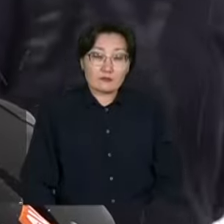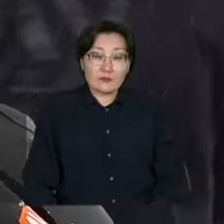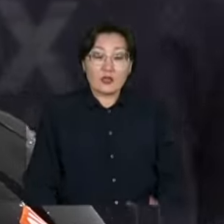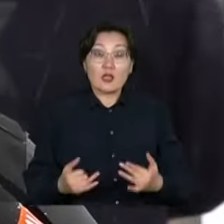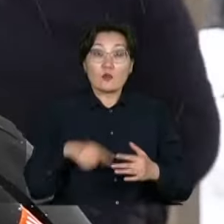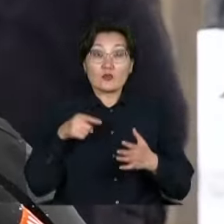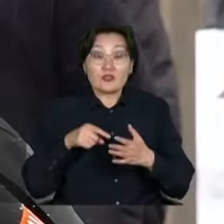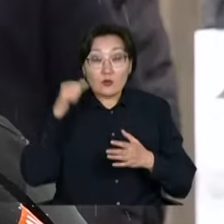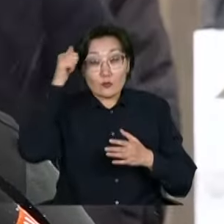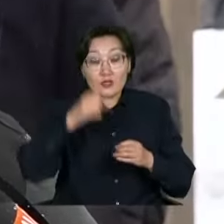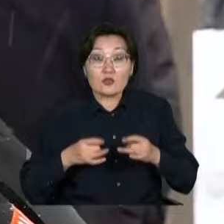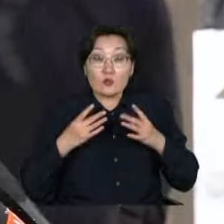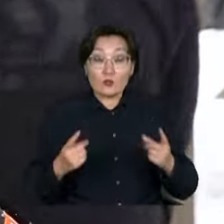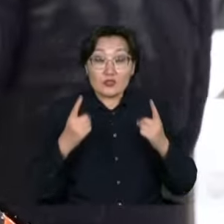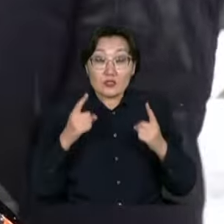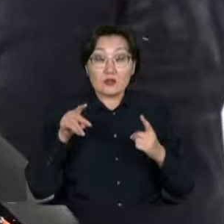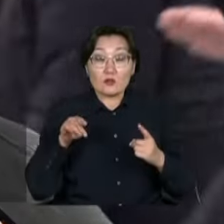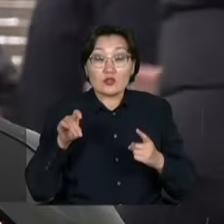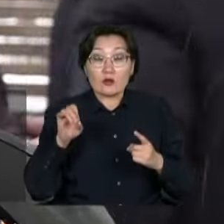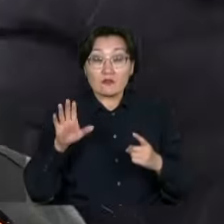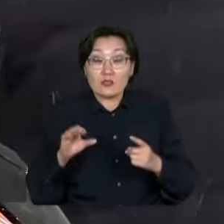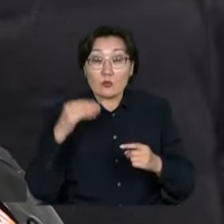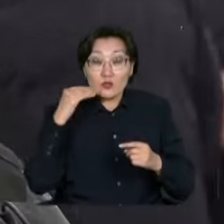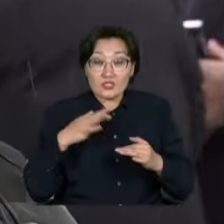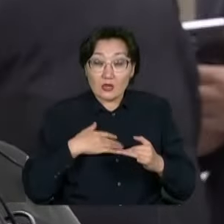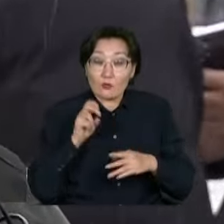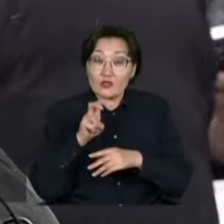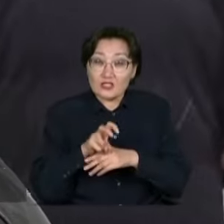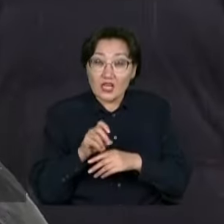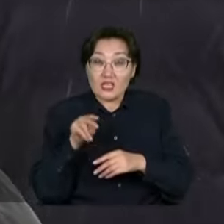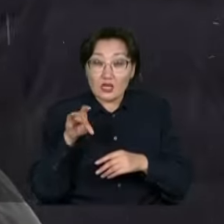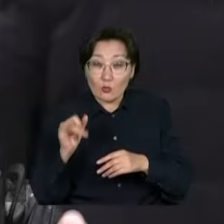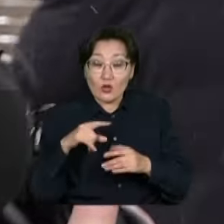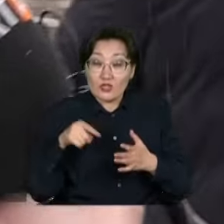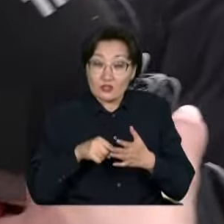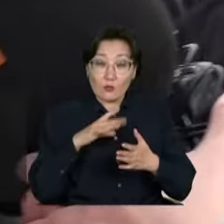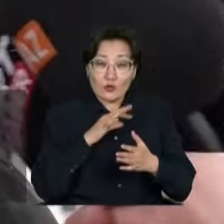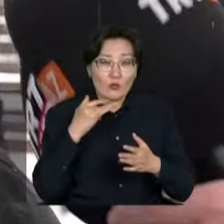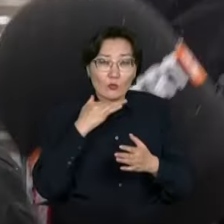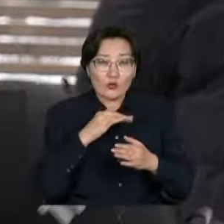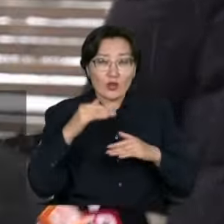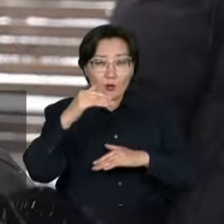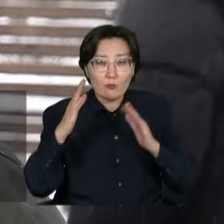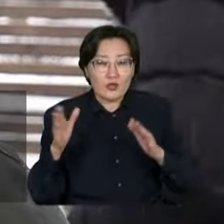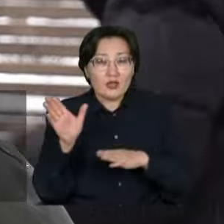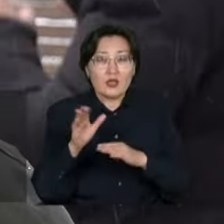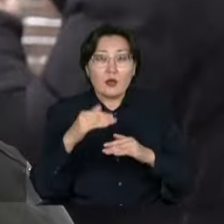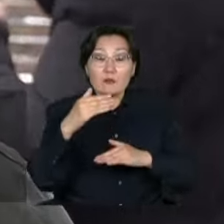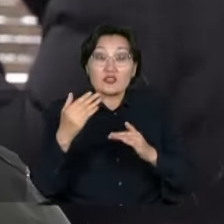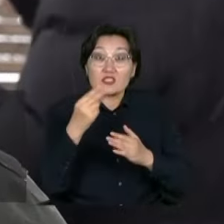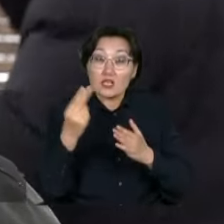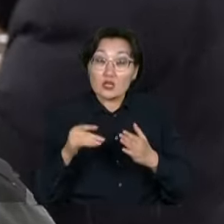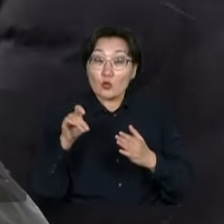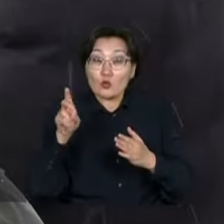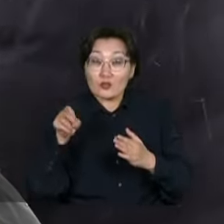В год празднования юбилея Ахмета Байтурсынова в Турции мы посетили Анкару. В городе было много портретов, плакатов с изображением